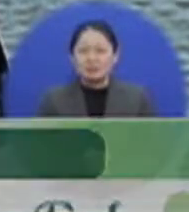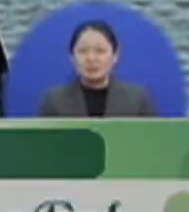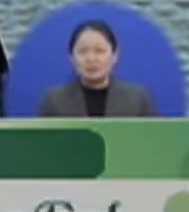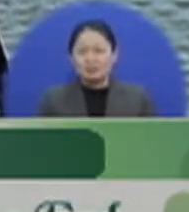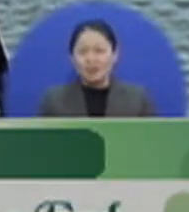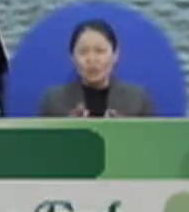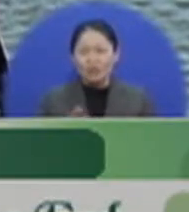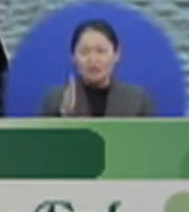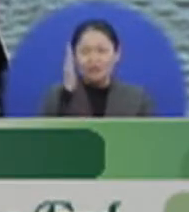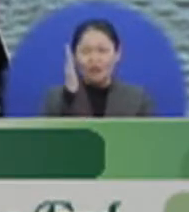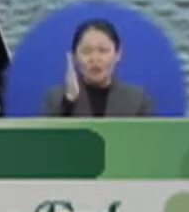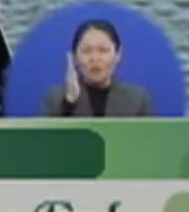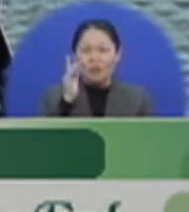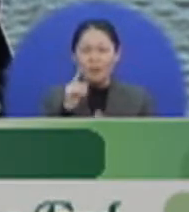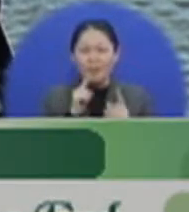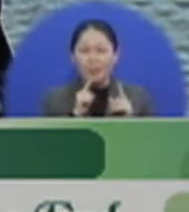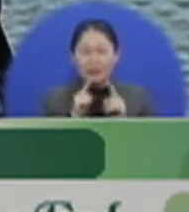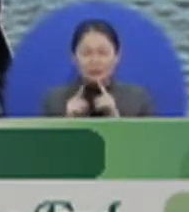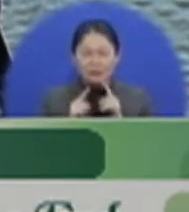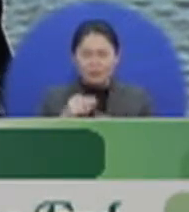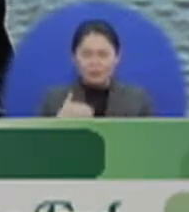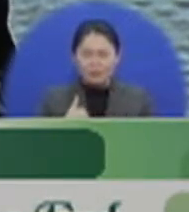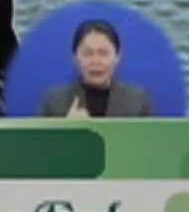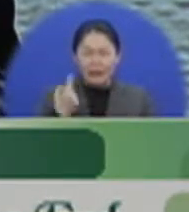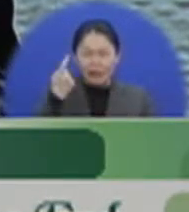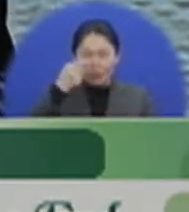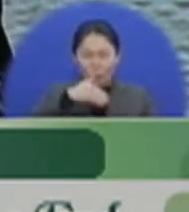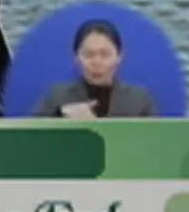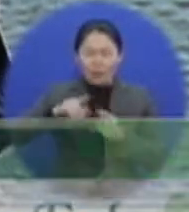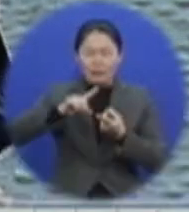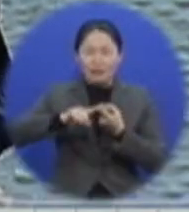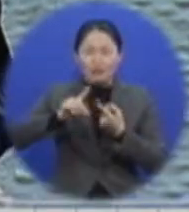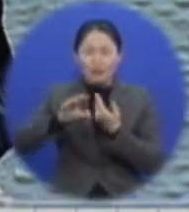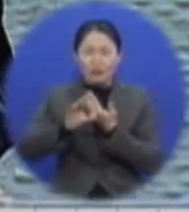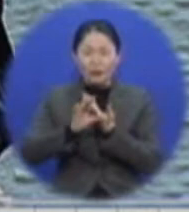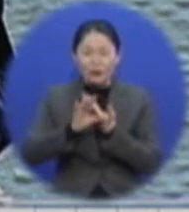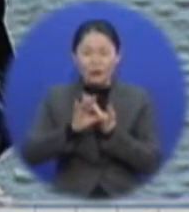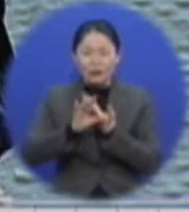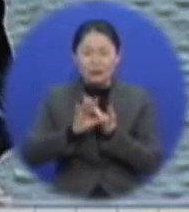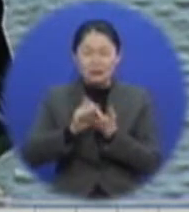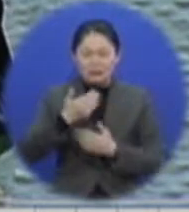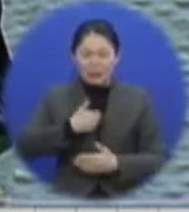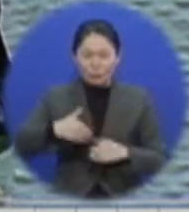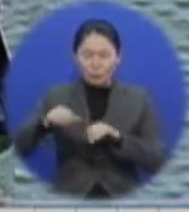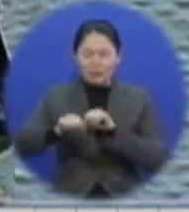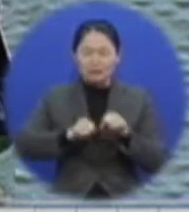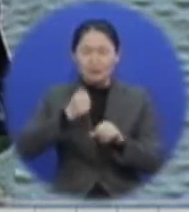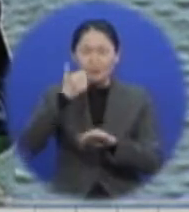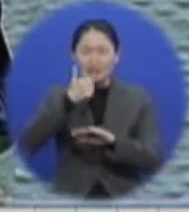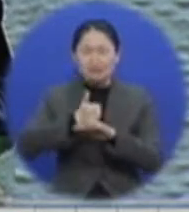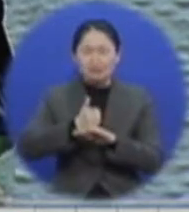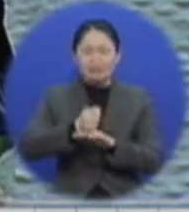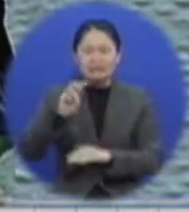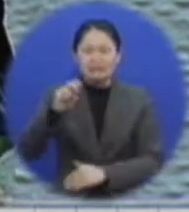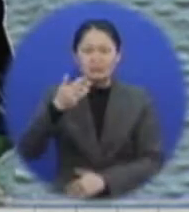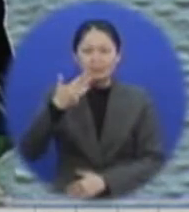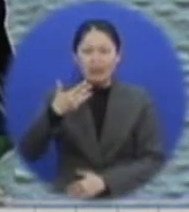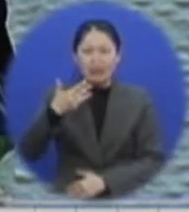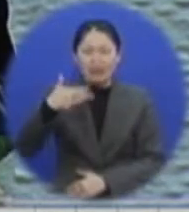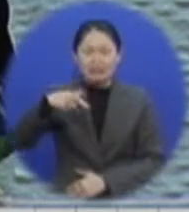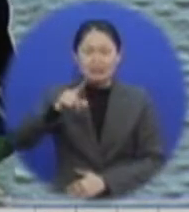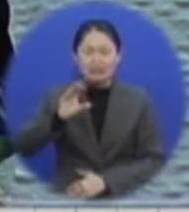설교 말씀은 사실 재키 설교 계획대로 하면 아 사도행전 마지막 장인 28장 으로